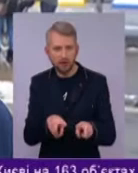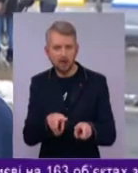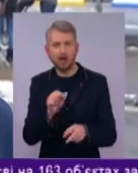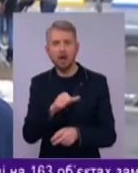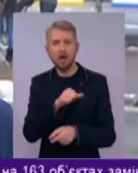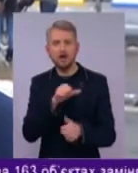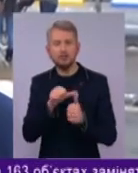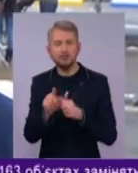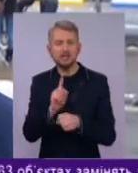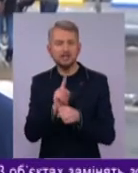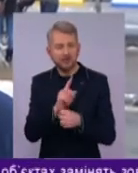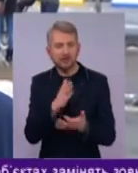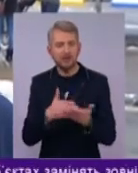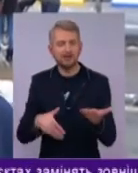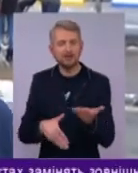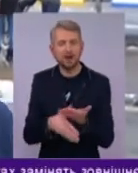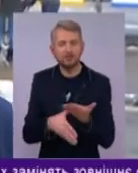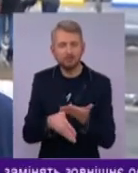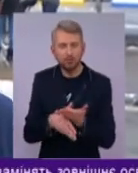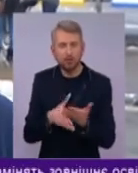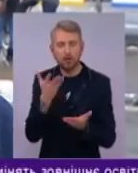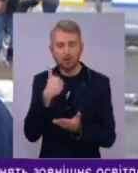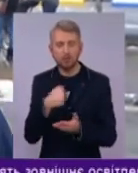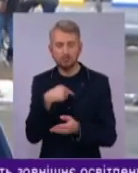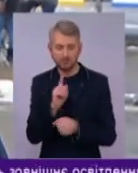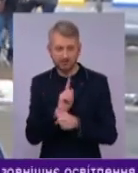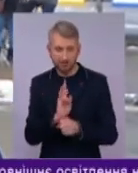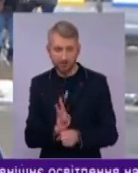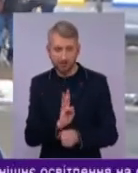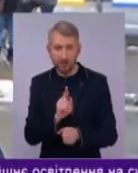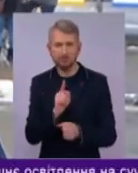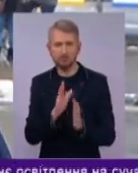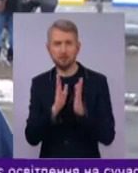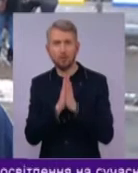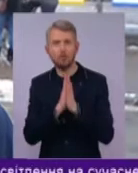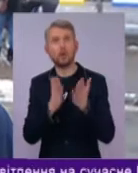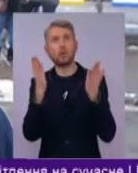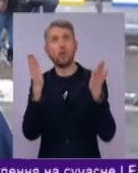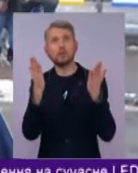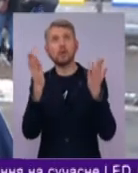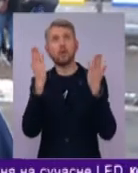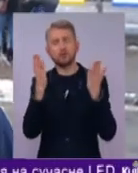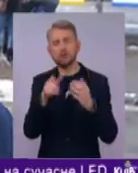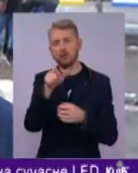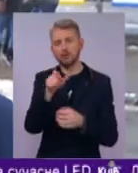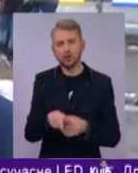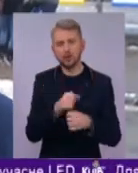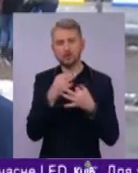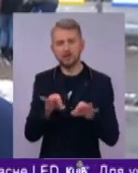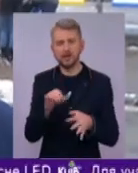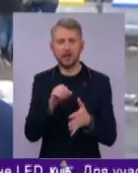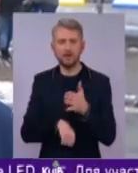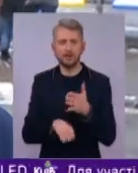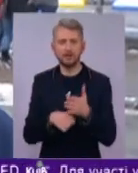саме свічка є засобом, тобто коли ми її запалюємо, молимося до Господа, і Господь людину звільняє від тої